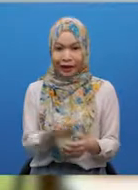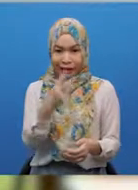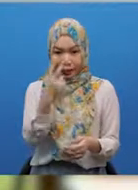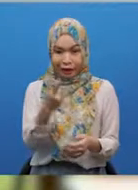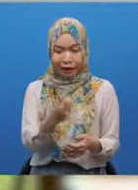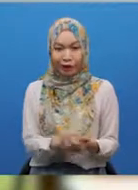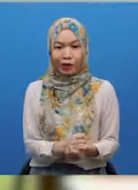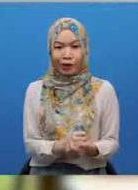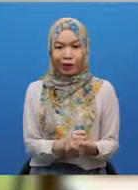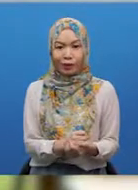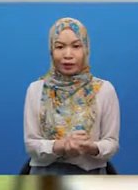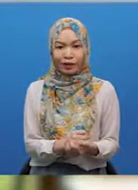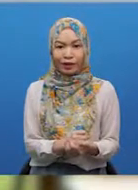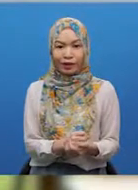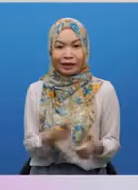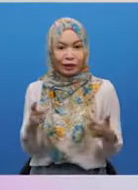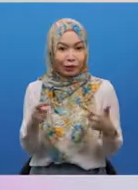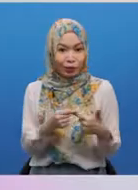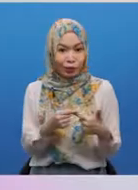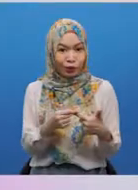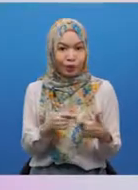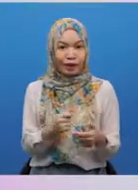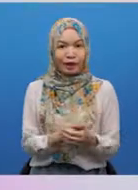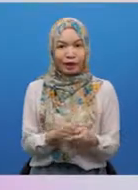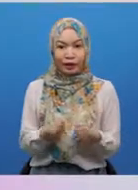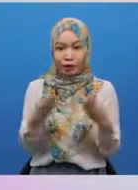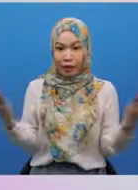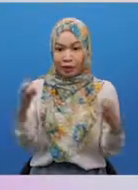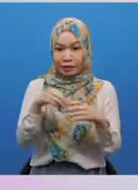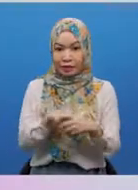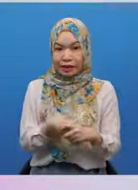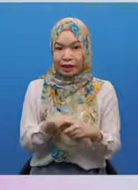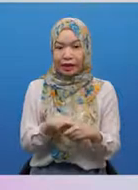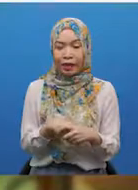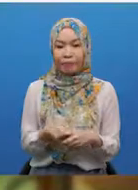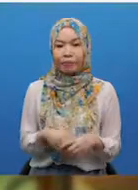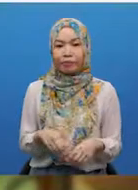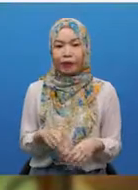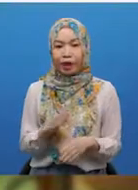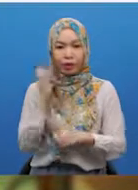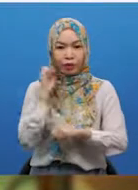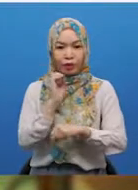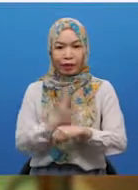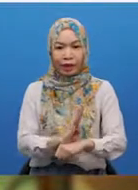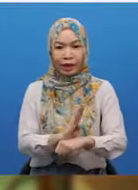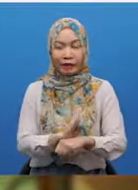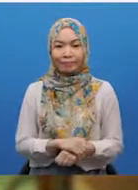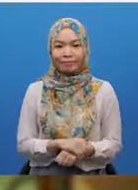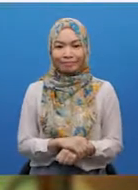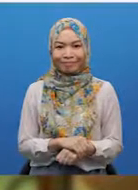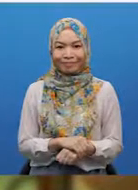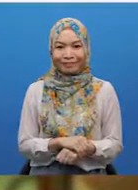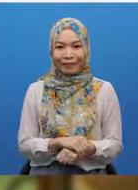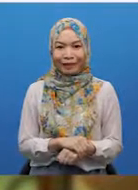aspek kedua pragmatik iaitu bahasa dalam konteks budaya. Aspek ini